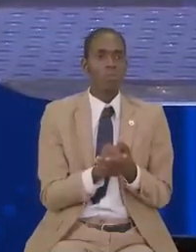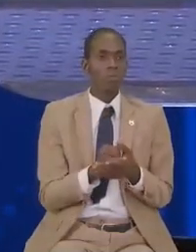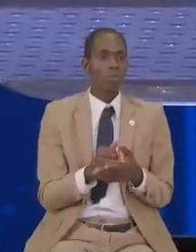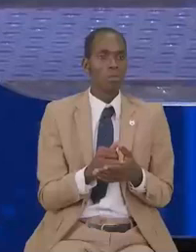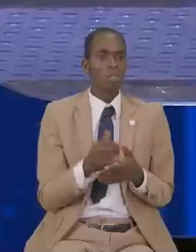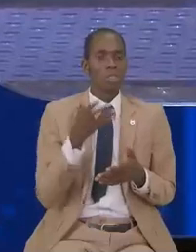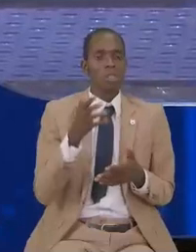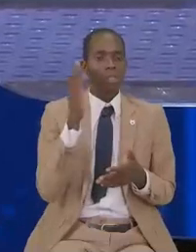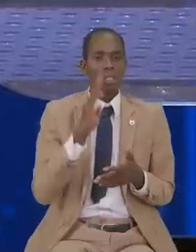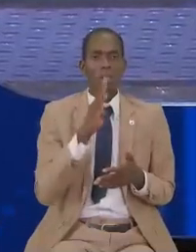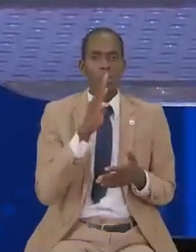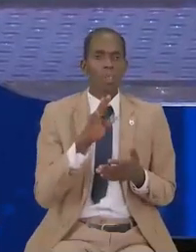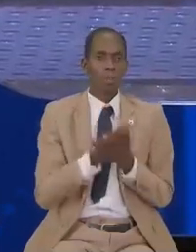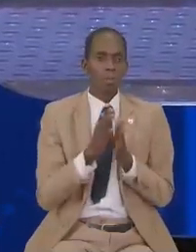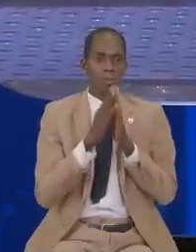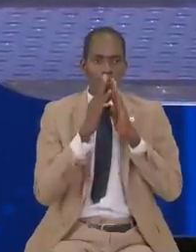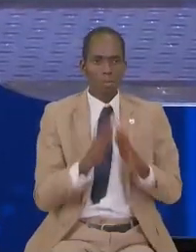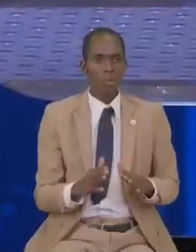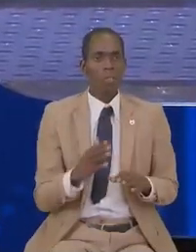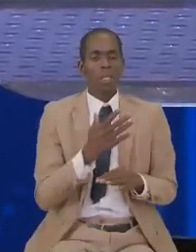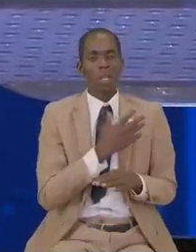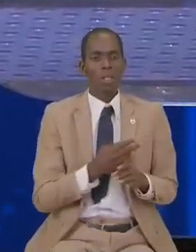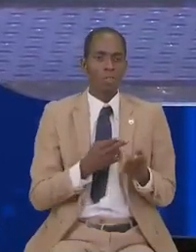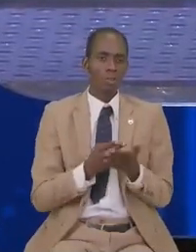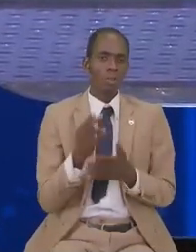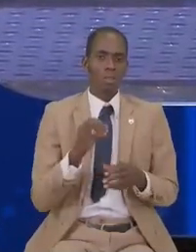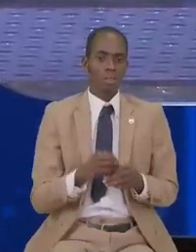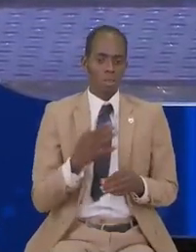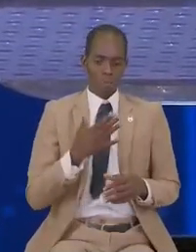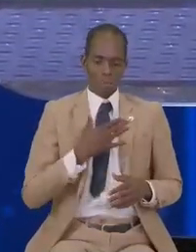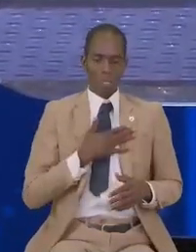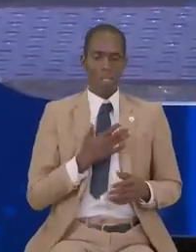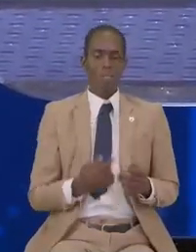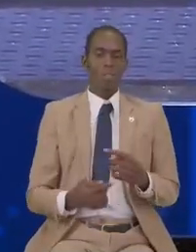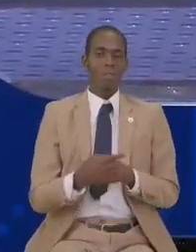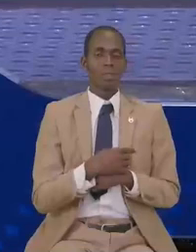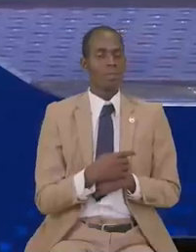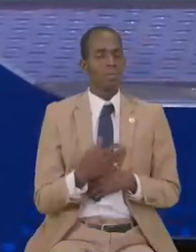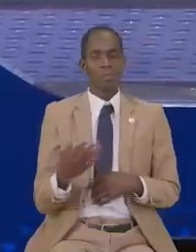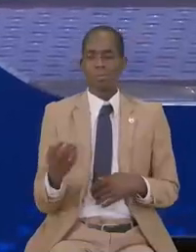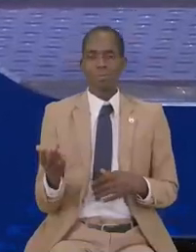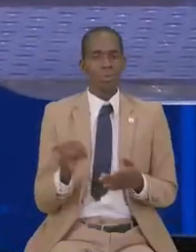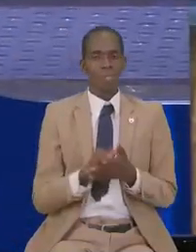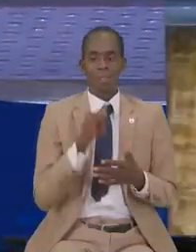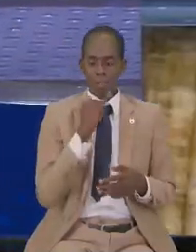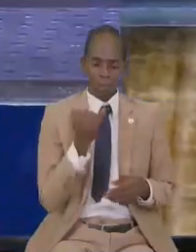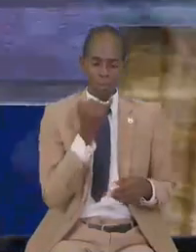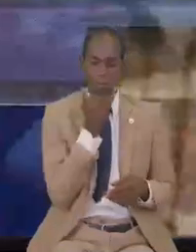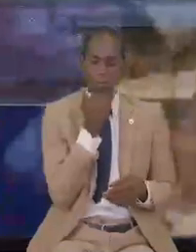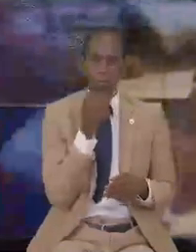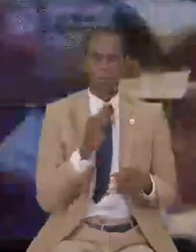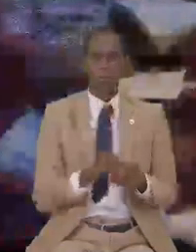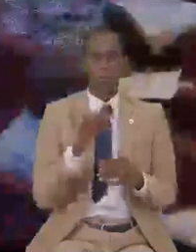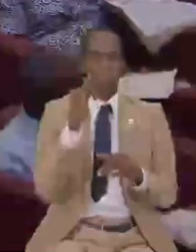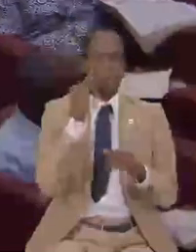Car, ajouta-t-il, il y aura paix et sécurité pendant ma vie. Mon ami, tu es égoïste. Ésaïe